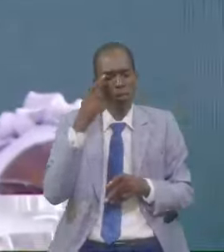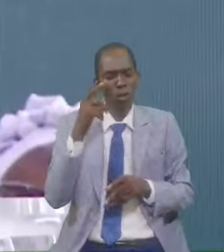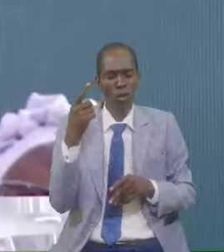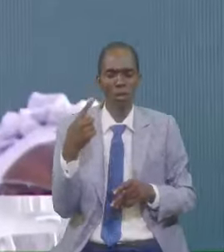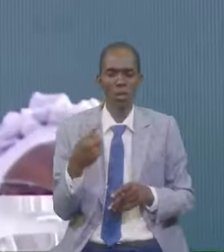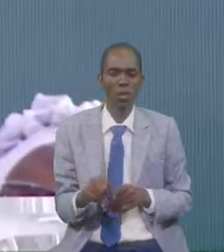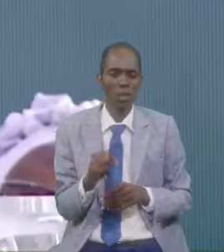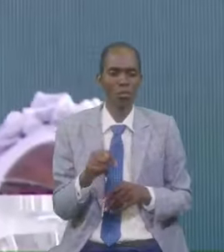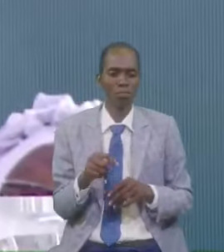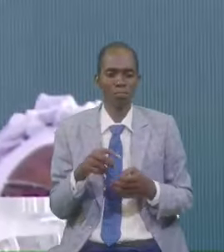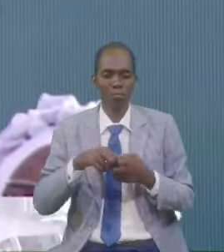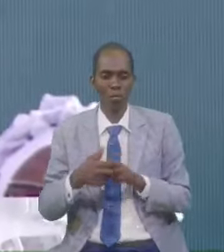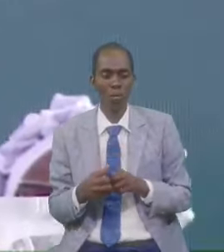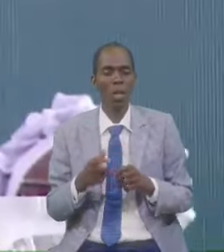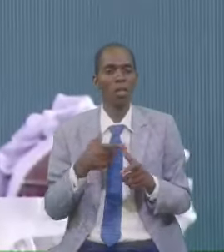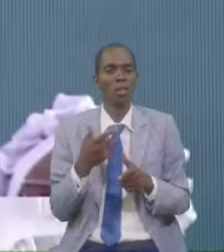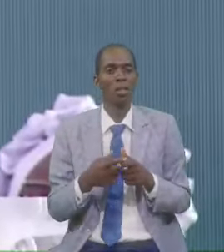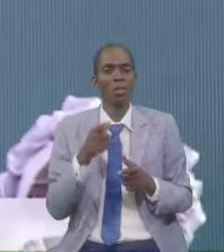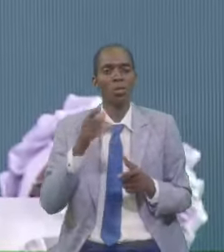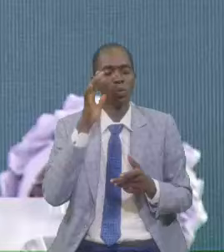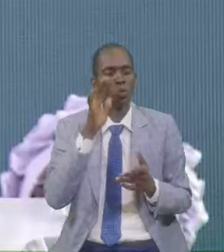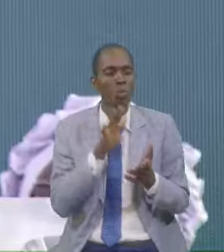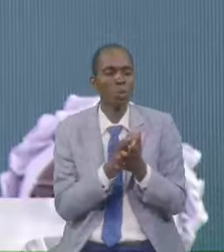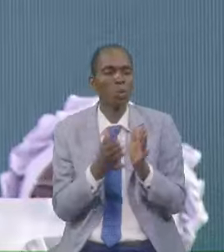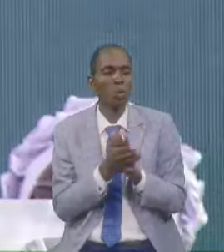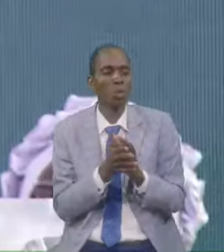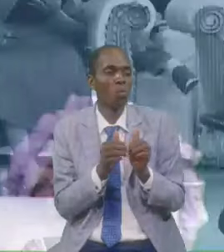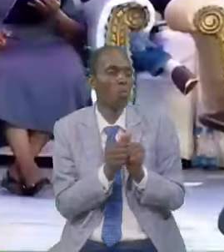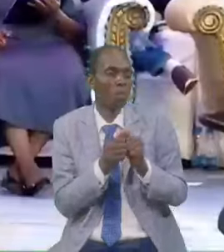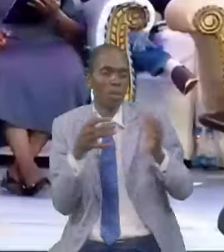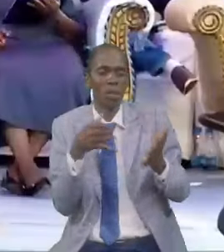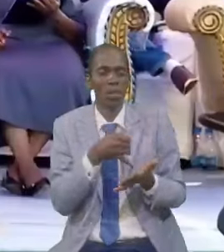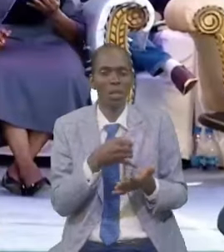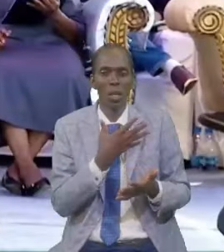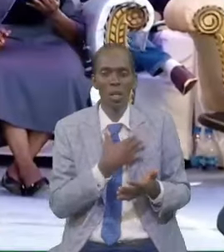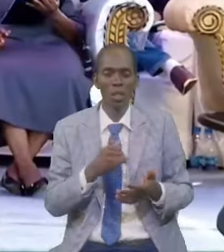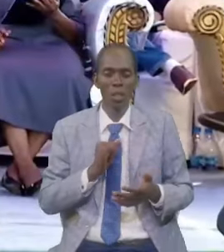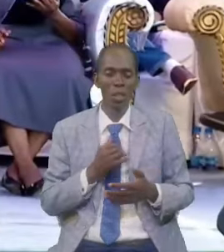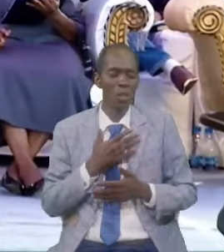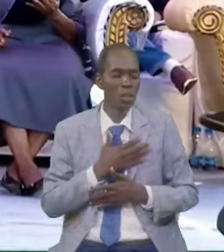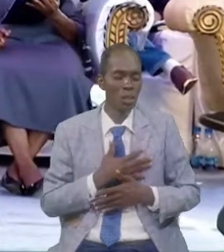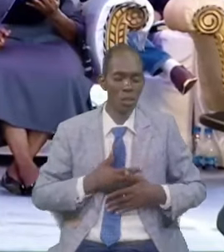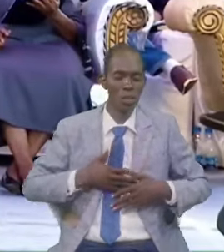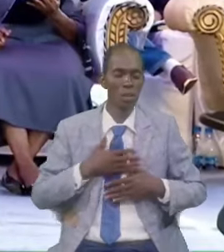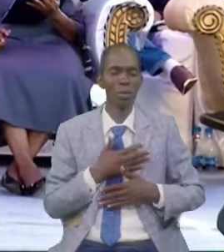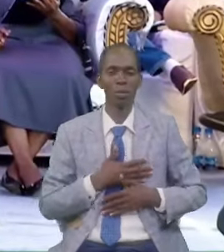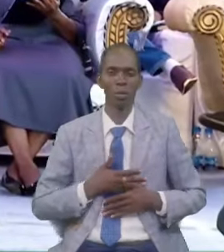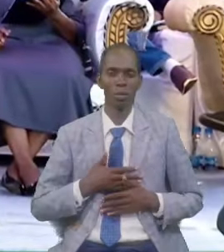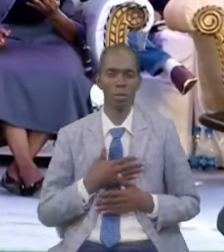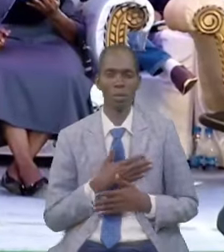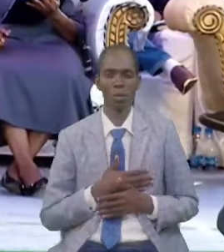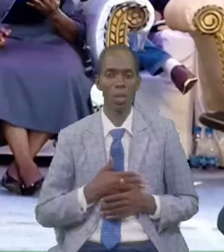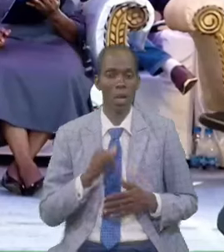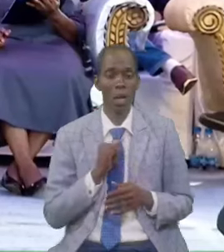it. అది మీ జీవితంలో అలవాటైపోతుంది. And I take pleasure. నేను ఇక్కడ ఆనందపడుతున్నాను, నేను ఆనందిస్తున్నాను, నేను